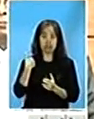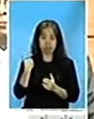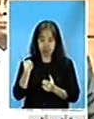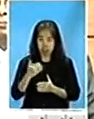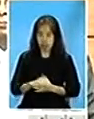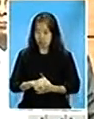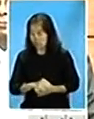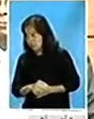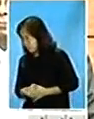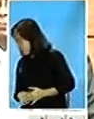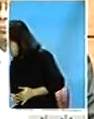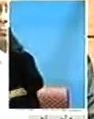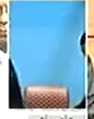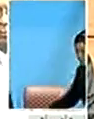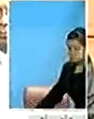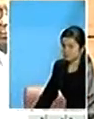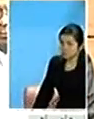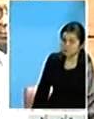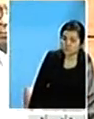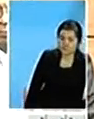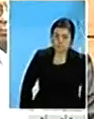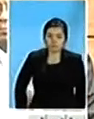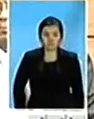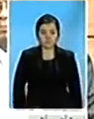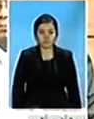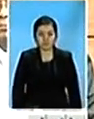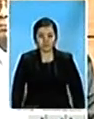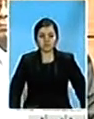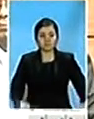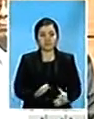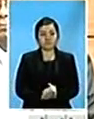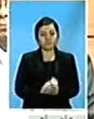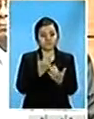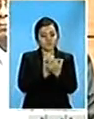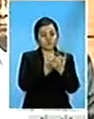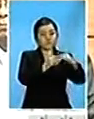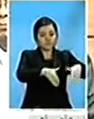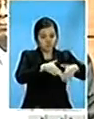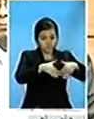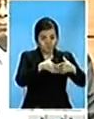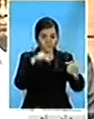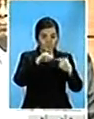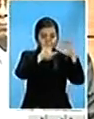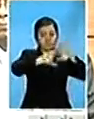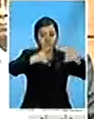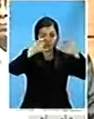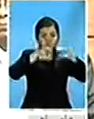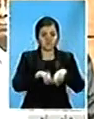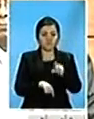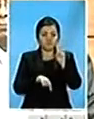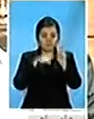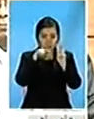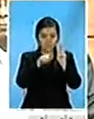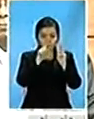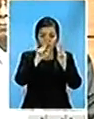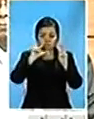ที่ในส่วนของขารายได้2.1 ล้านล้านบาทที่เป็นประมาณการของรัฐบาลเพราะส่วนนี้เนี่ยคือส่